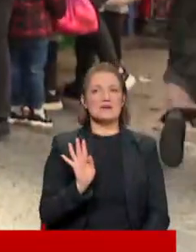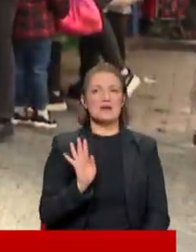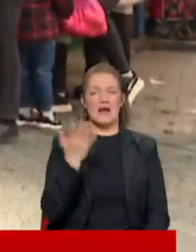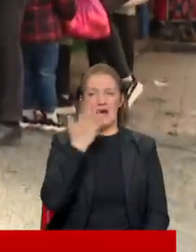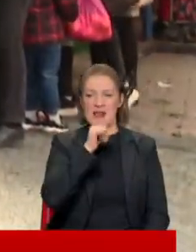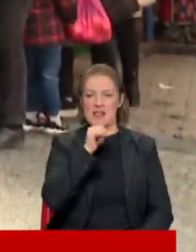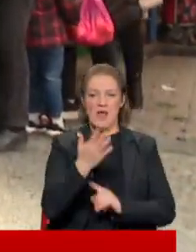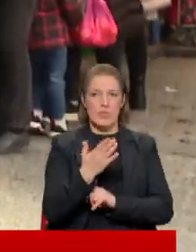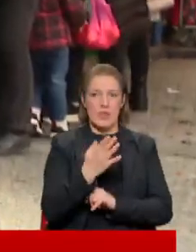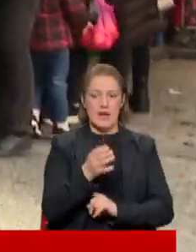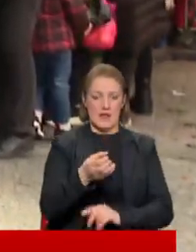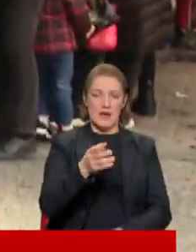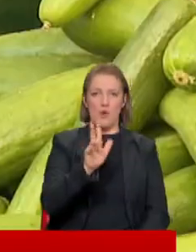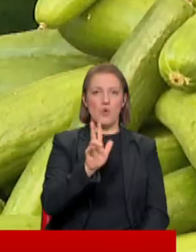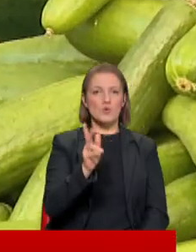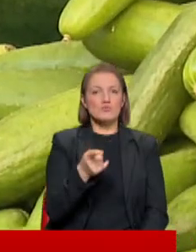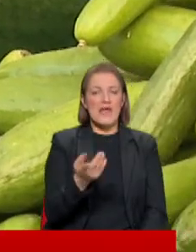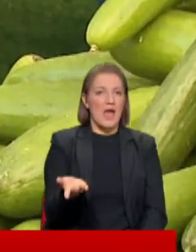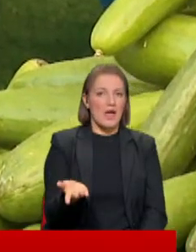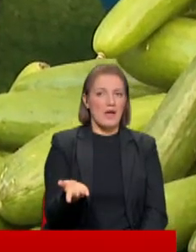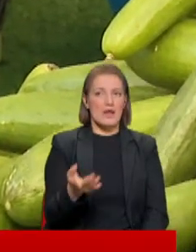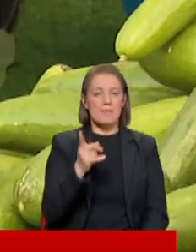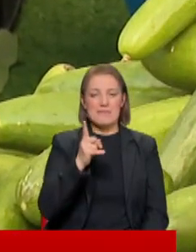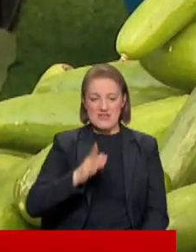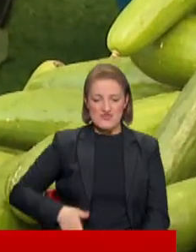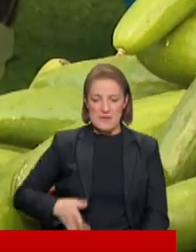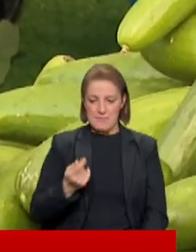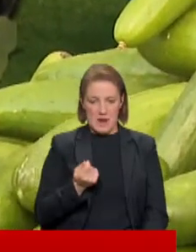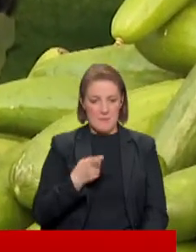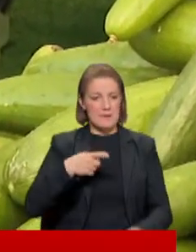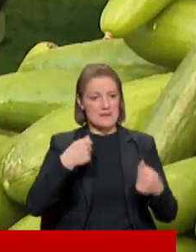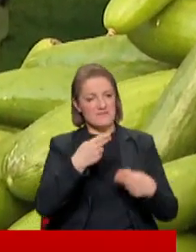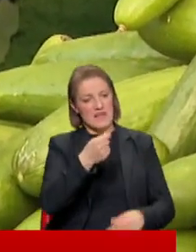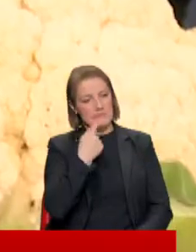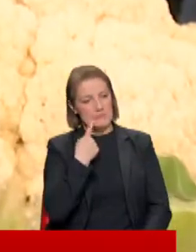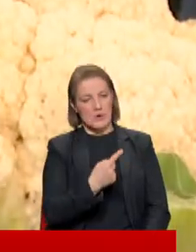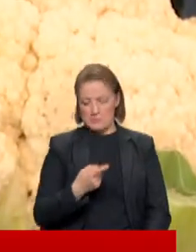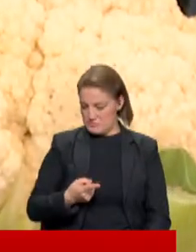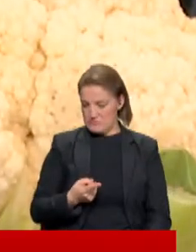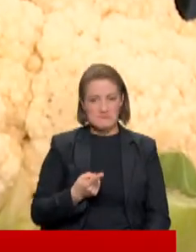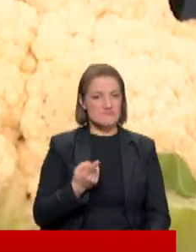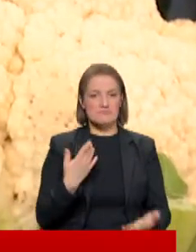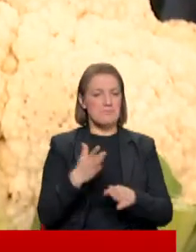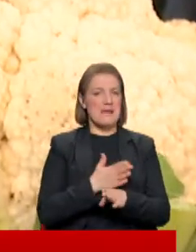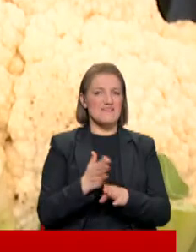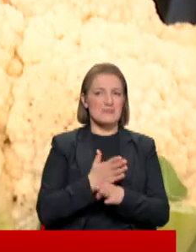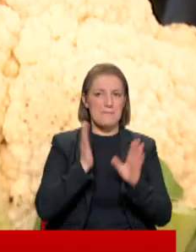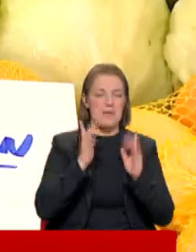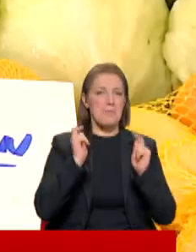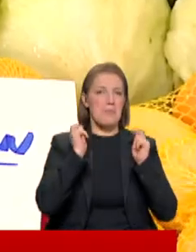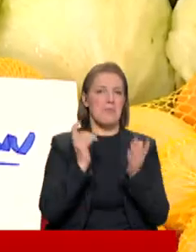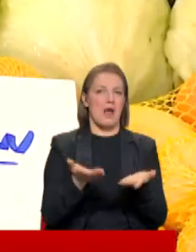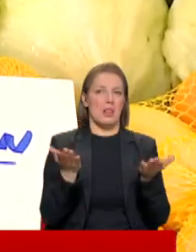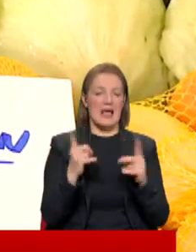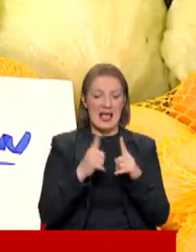kara lahana demek ki 30 lira. Bu ne ya? Emekli bir cebindeki paraya bir de etiketlere bakıyor. Mevsim sebzeleri bile ateş